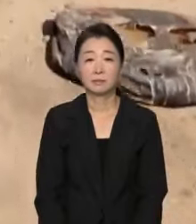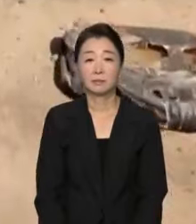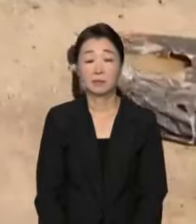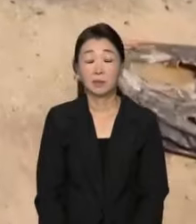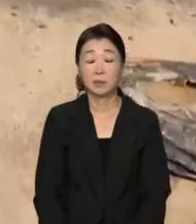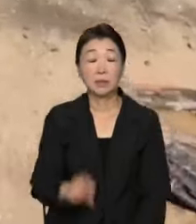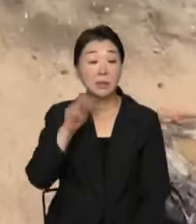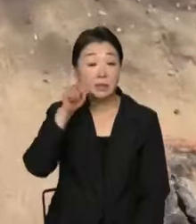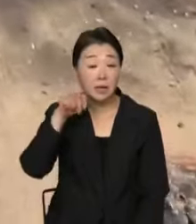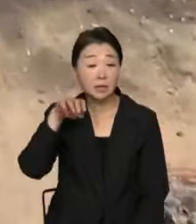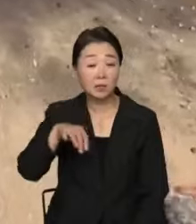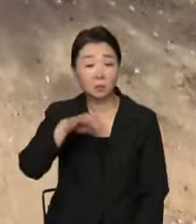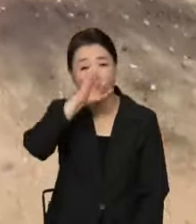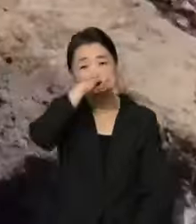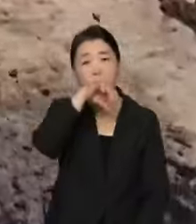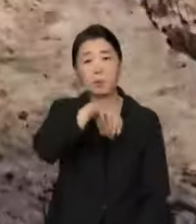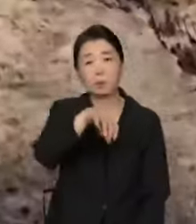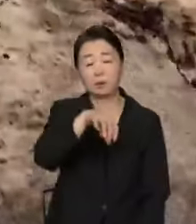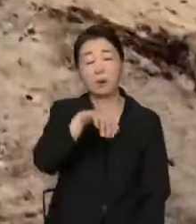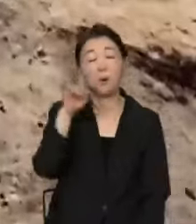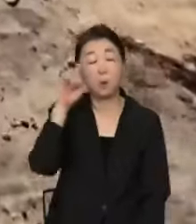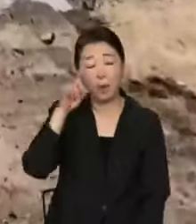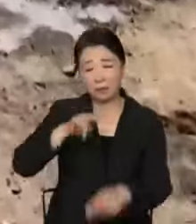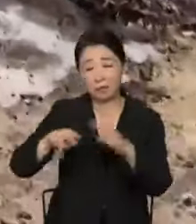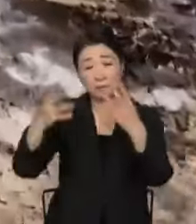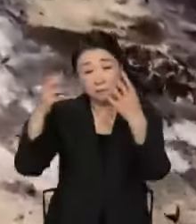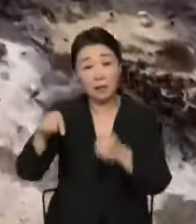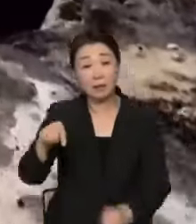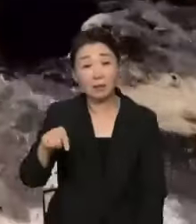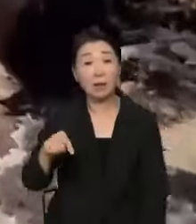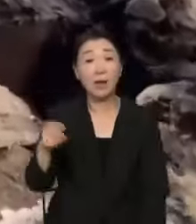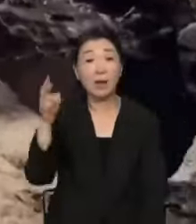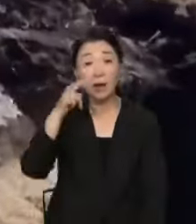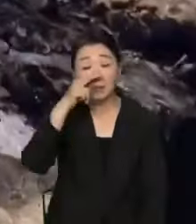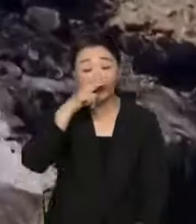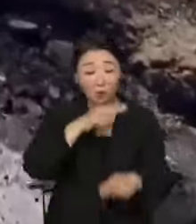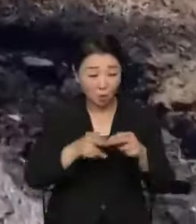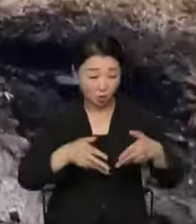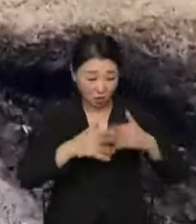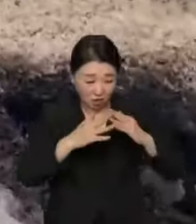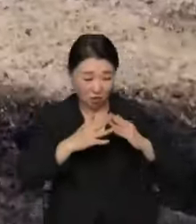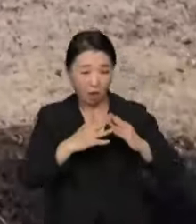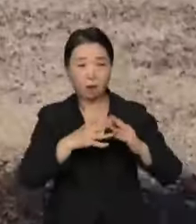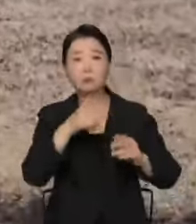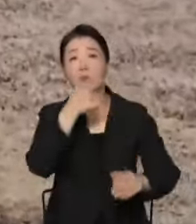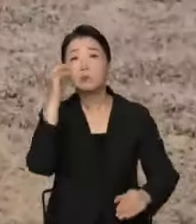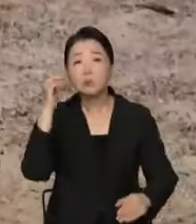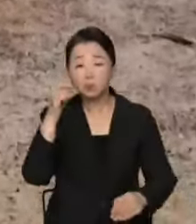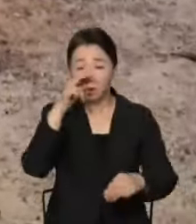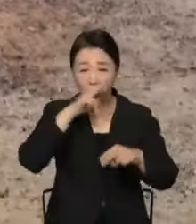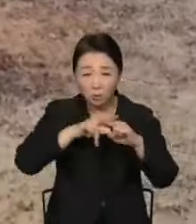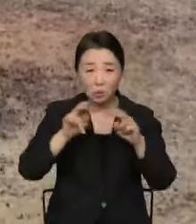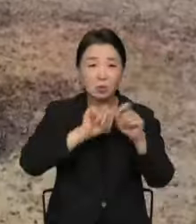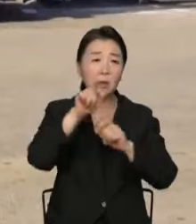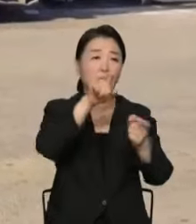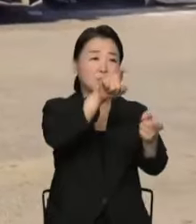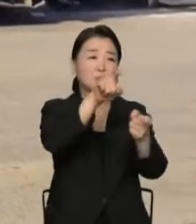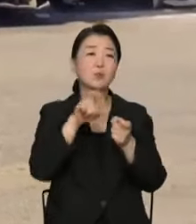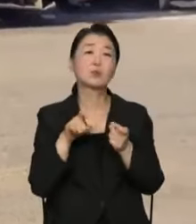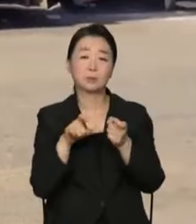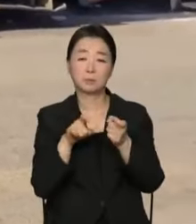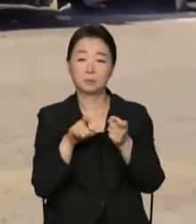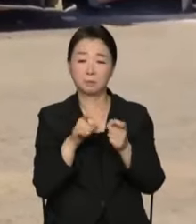이 나이지리아는 아프리카 최대 산유국입니다. 하지만 이 정유시설이 부족해서 석유제품 대부분을 수입에 의존하고